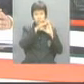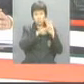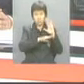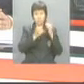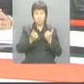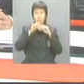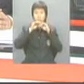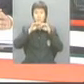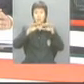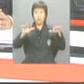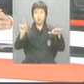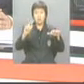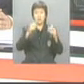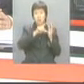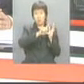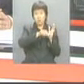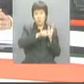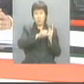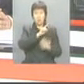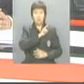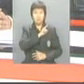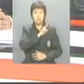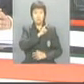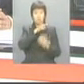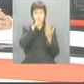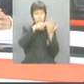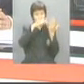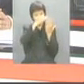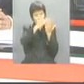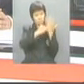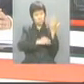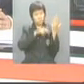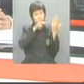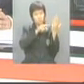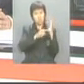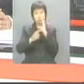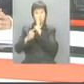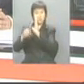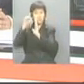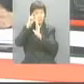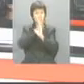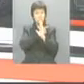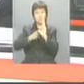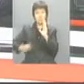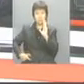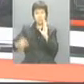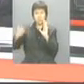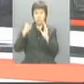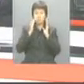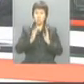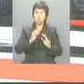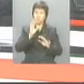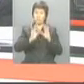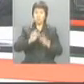าขณะนี้ได้ให้เลขาธิการคณะรัฐมนตรีตรวจสอบในรายละเอียดนะคะแล้วก็นำขึ้นทูลเกล้าแล้วโดยมี 2-3 คนนะคะ